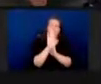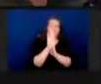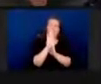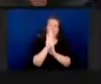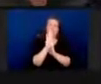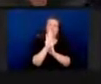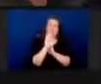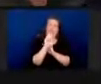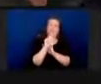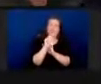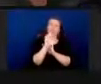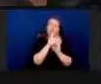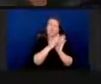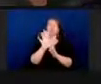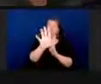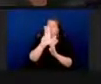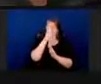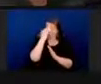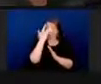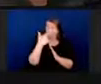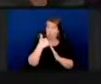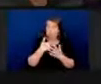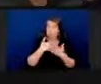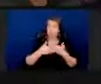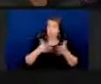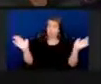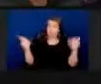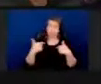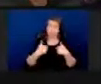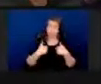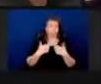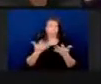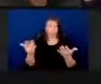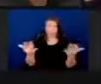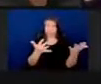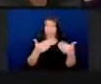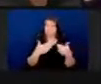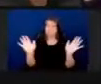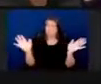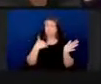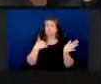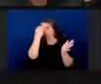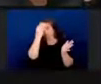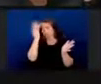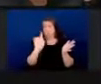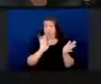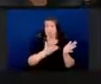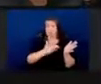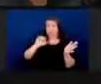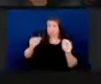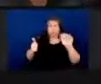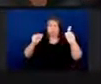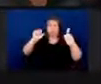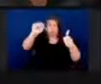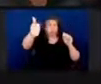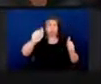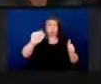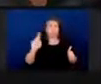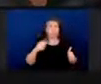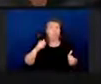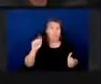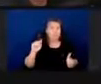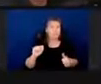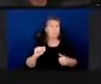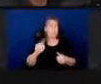Tuna mpango wa outreach. Kwa hivyo ningependa jamii ijue sisi ni nani katika jamii